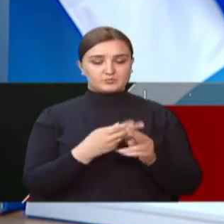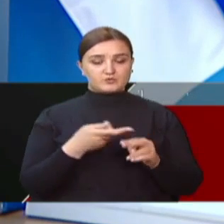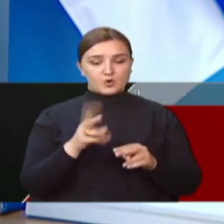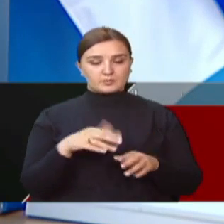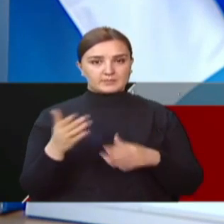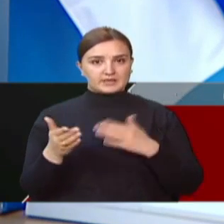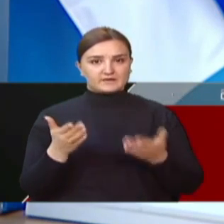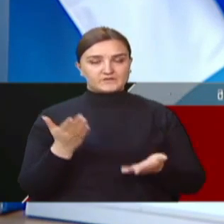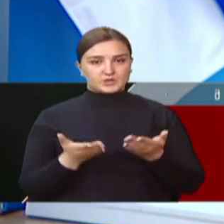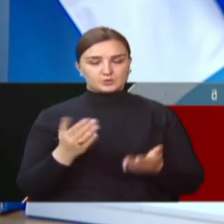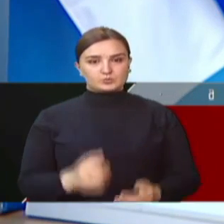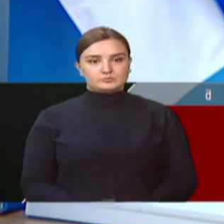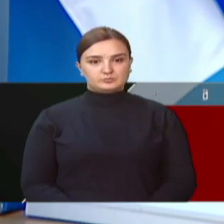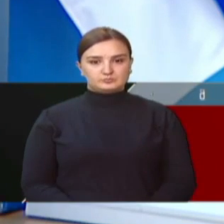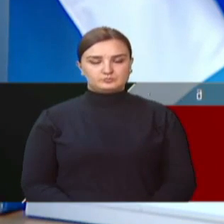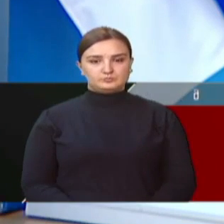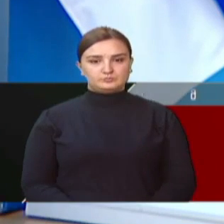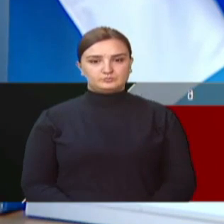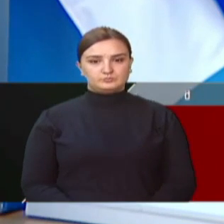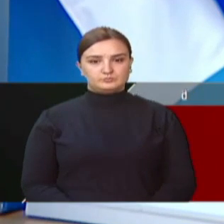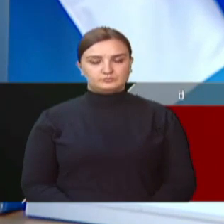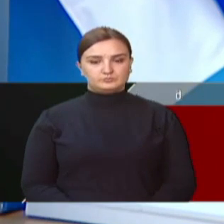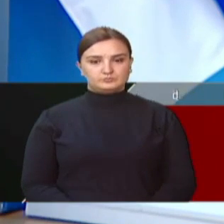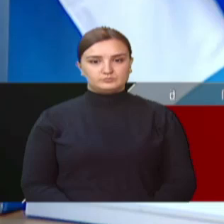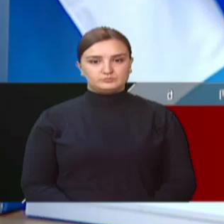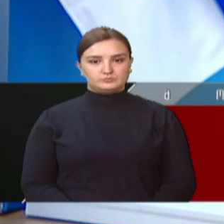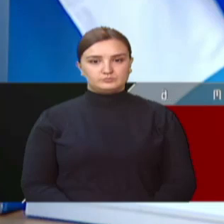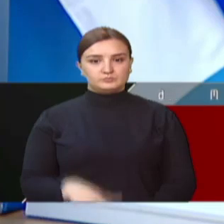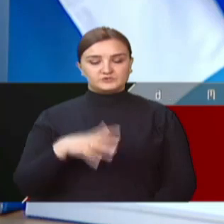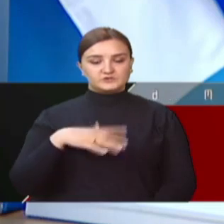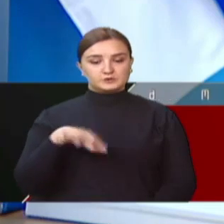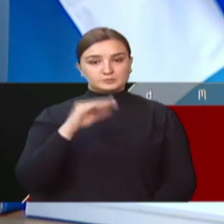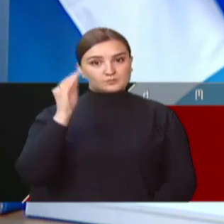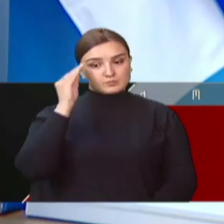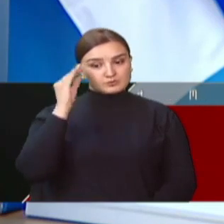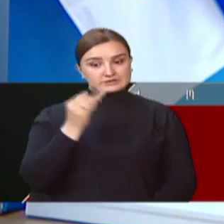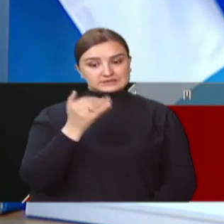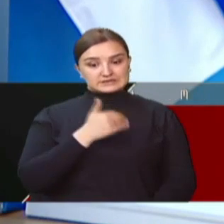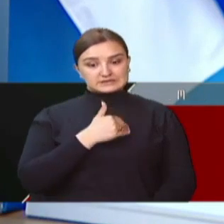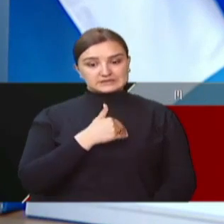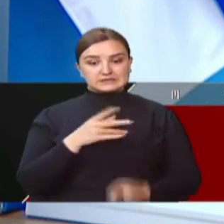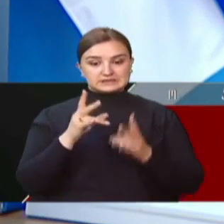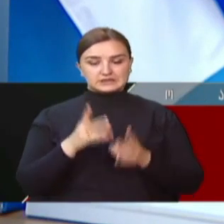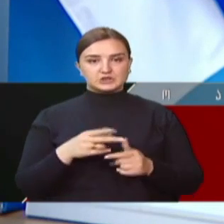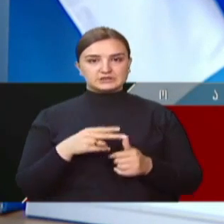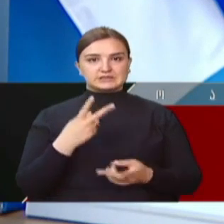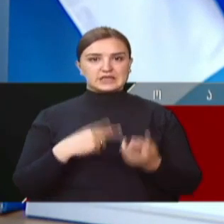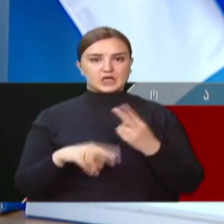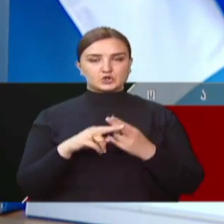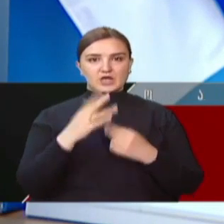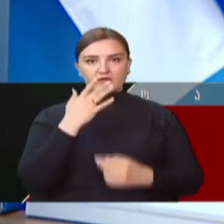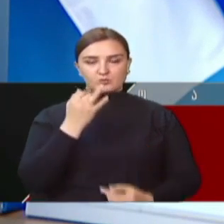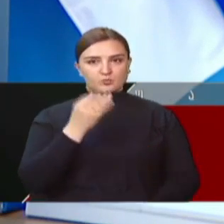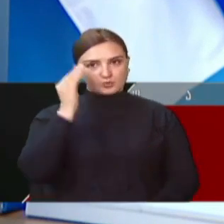და თუ საქართველოს პოზიციები და ინტერესი დაზიანდება, ამით, რა თქმა უნდა, საერთო ევროპული პოზიციების